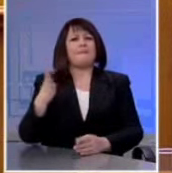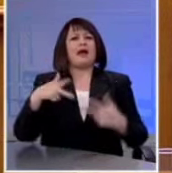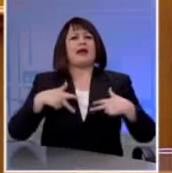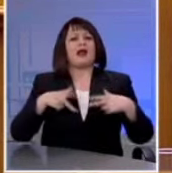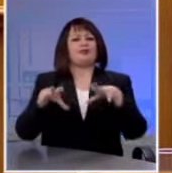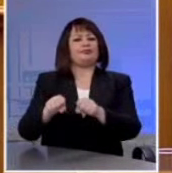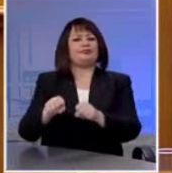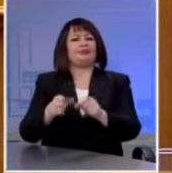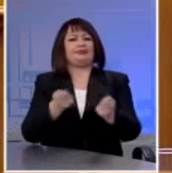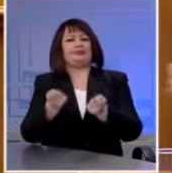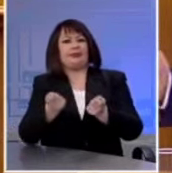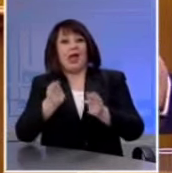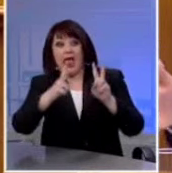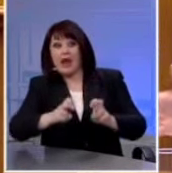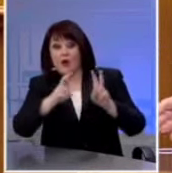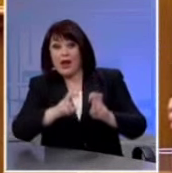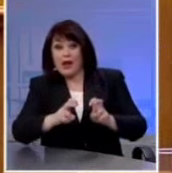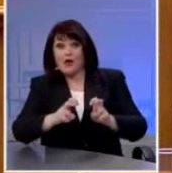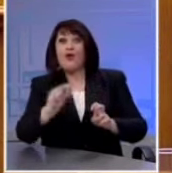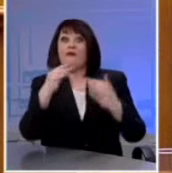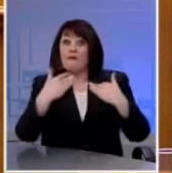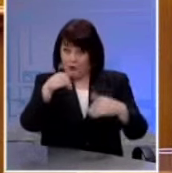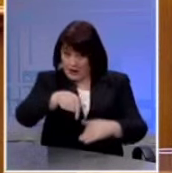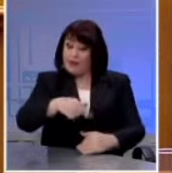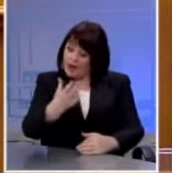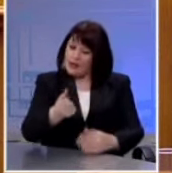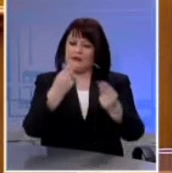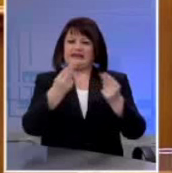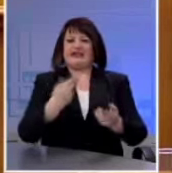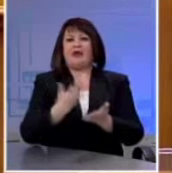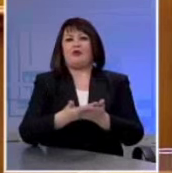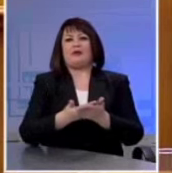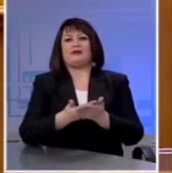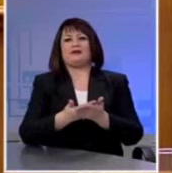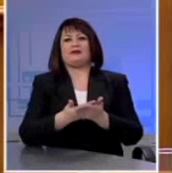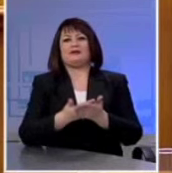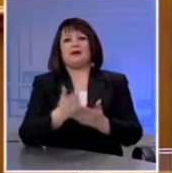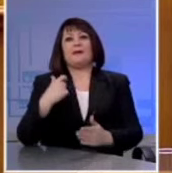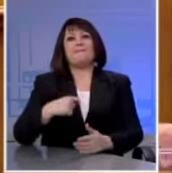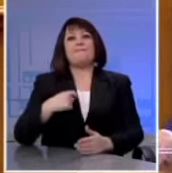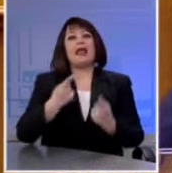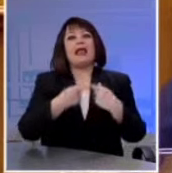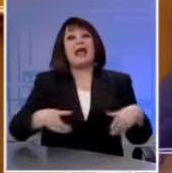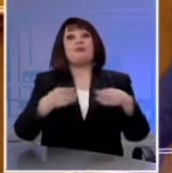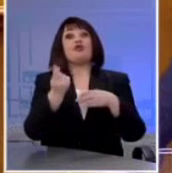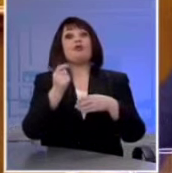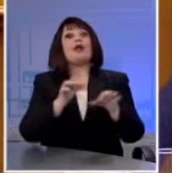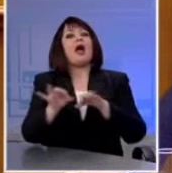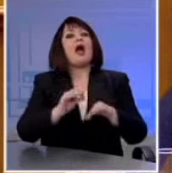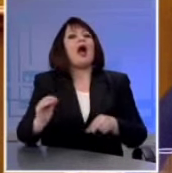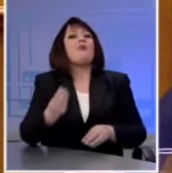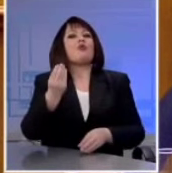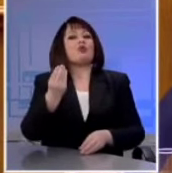ελέγχει, τα στοιχεία αυτά βρίσκονται στη Βουλή και είναι σε γνώση των μελών της Επιτροπής Ποθενέσχης.